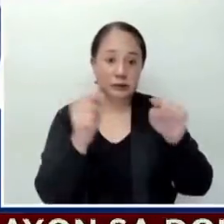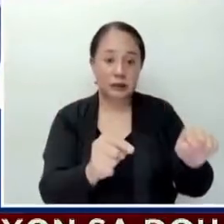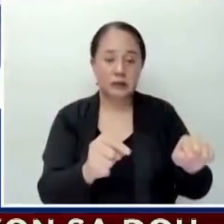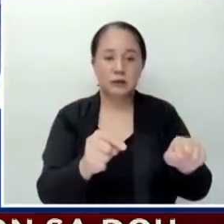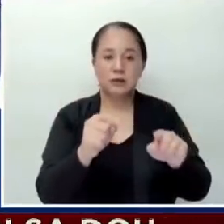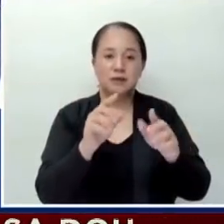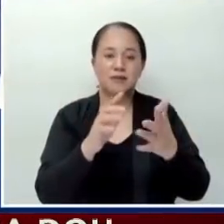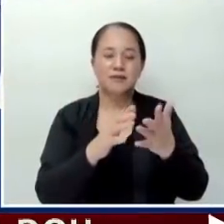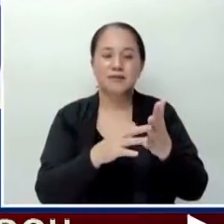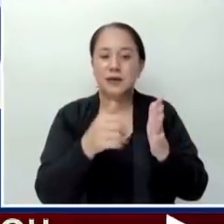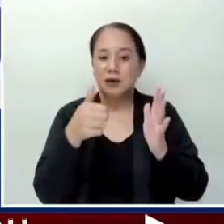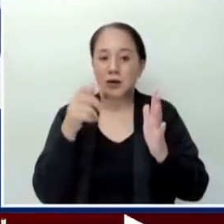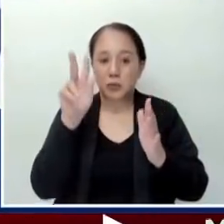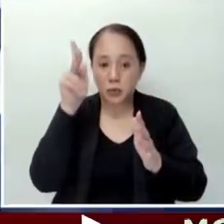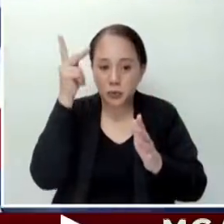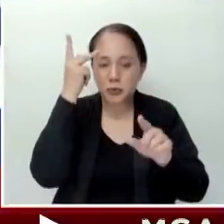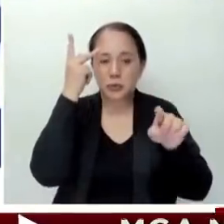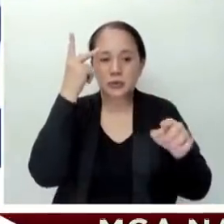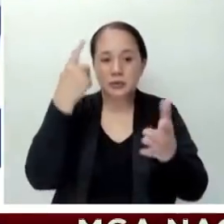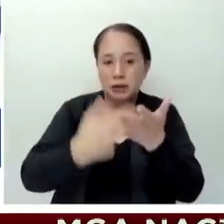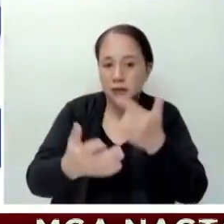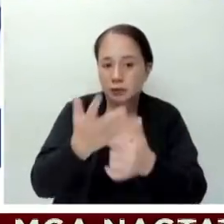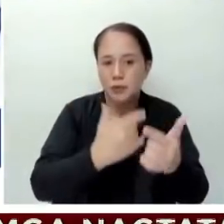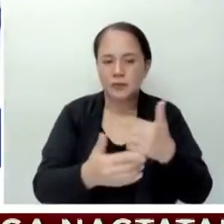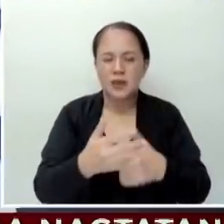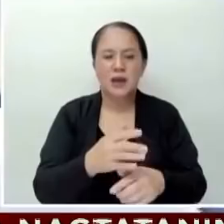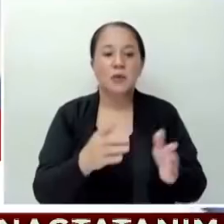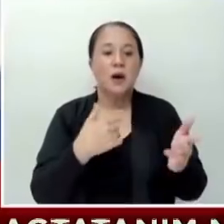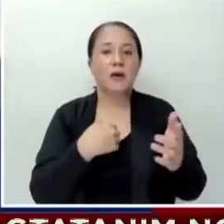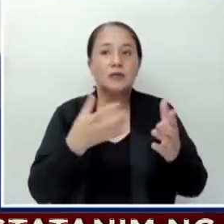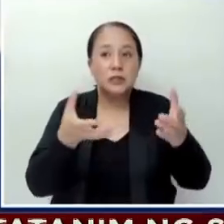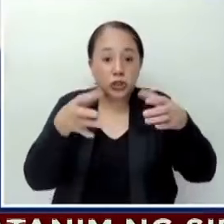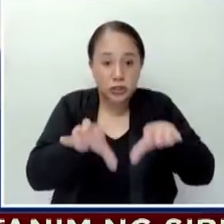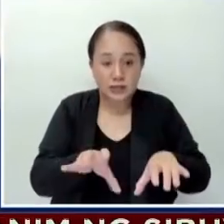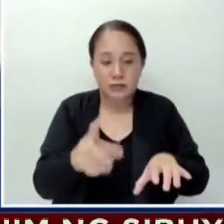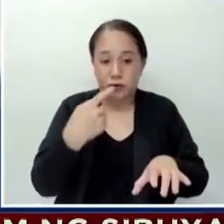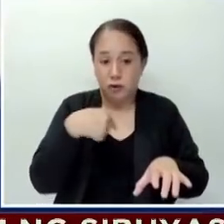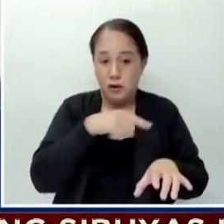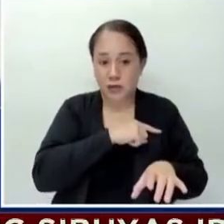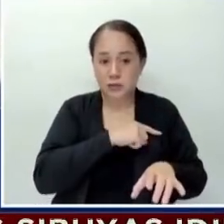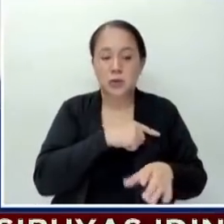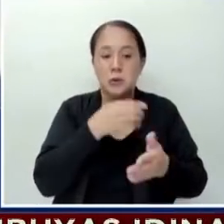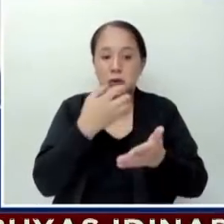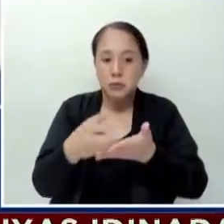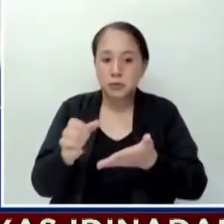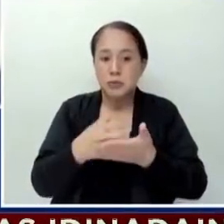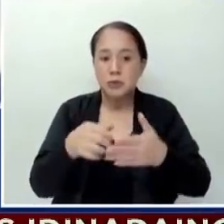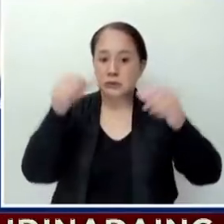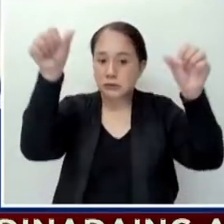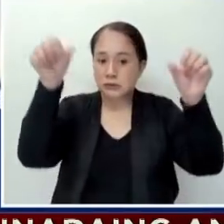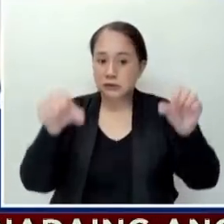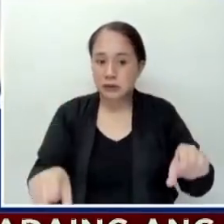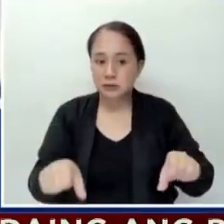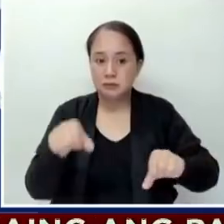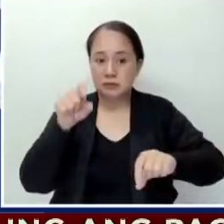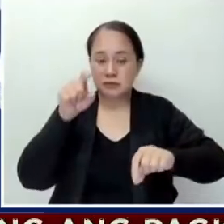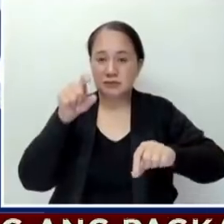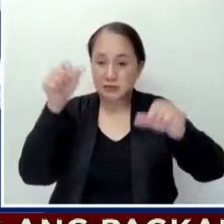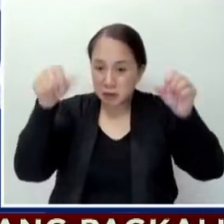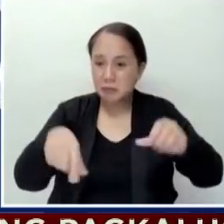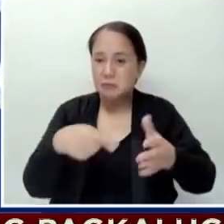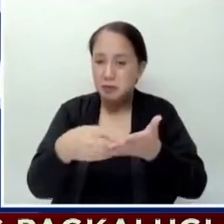debate. That's the only chance for small candidates gaya namin. Gumagastos kayo ng tarpaulin, hindi naman makakain. Ang